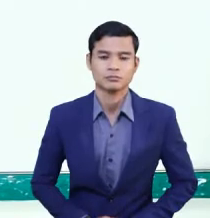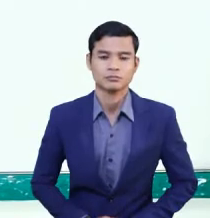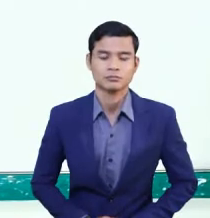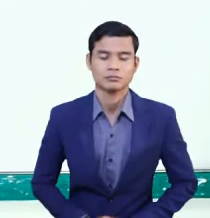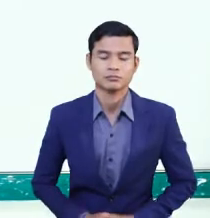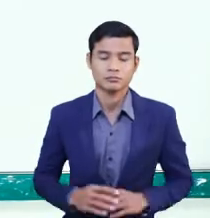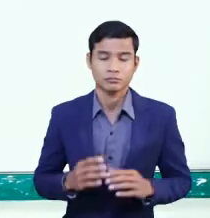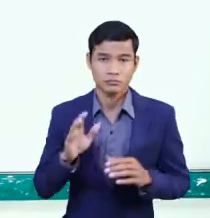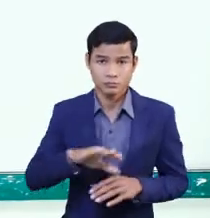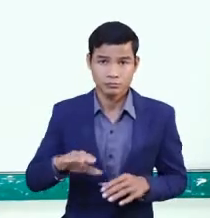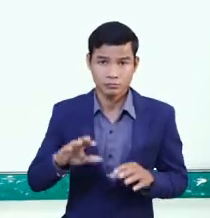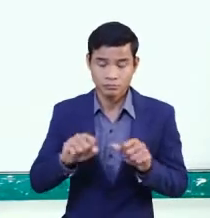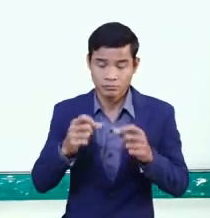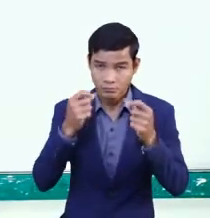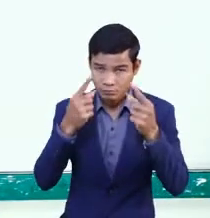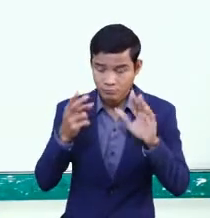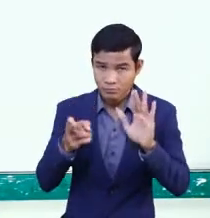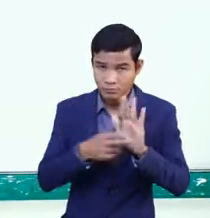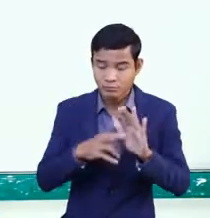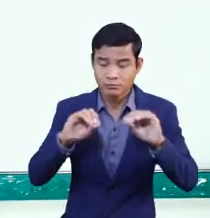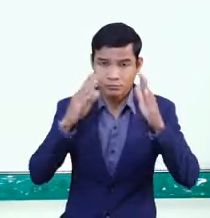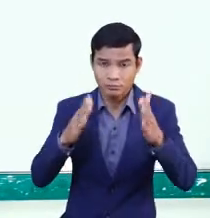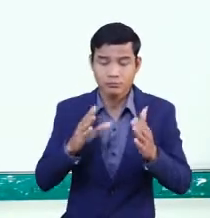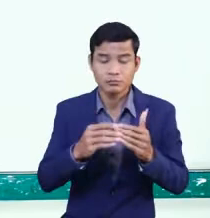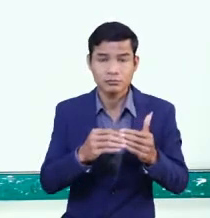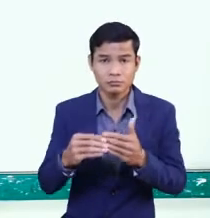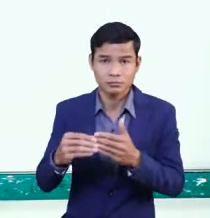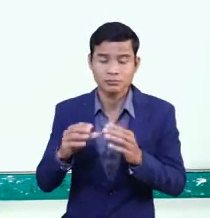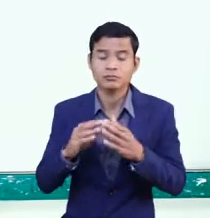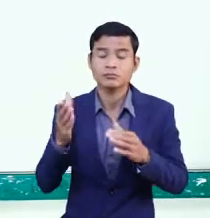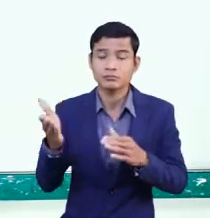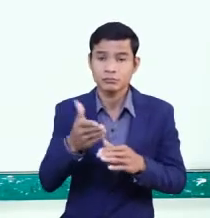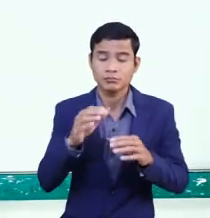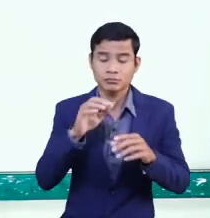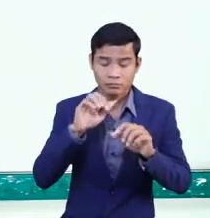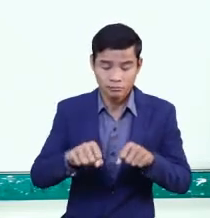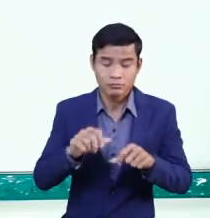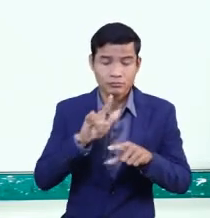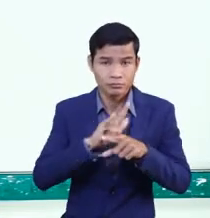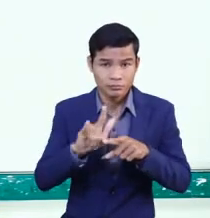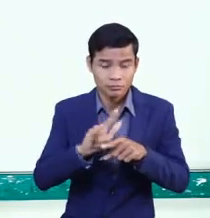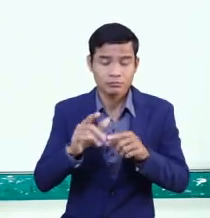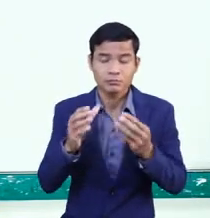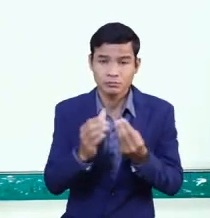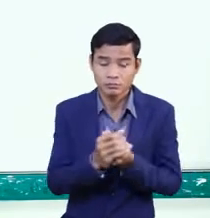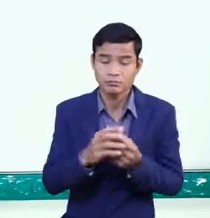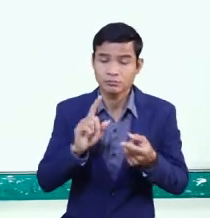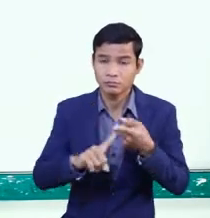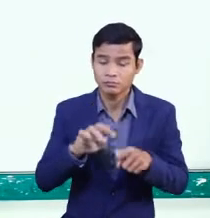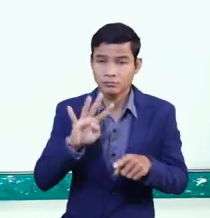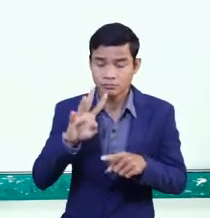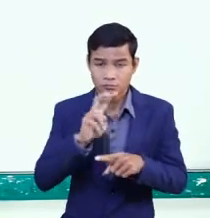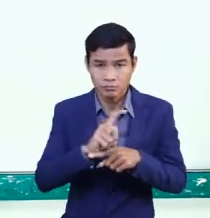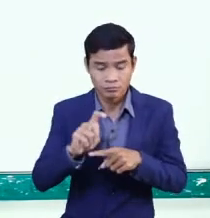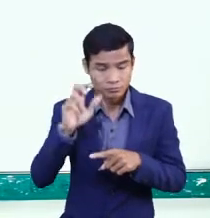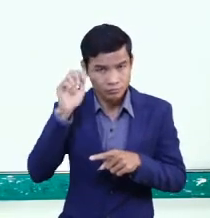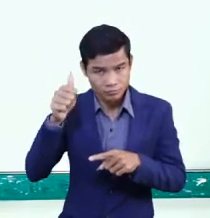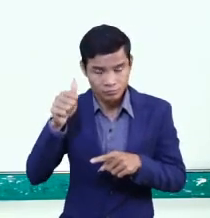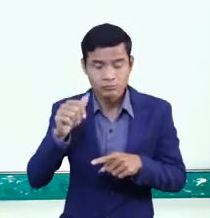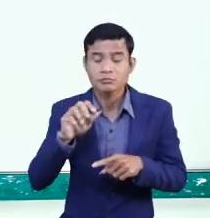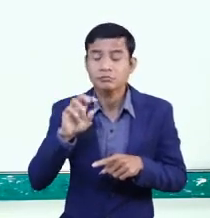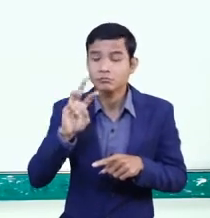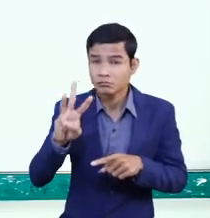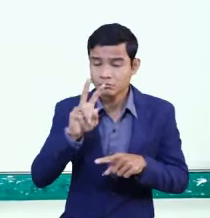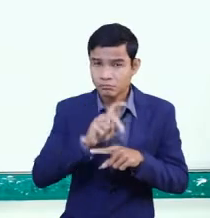អញ្ចឹងដើម្បីឲ្យកូនយល់កាន់តែច្បាស់អ្នកគ្រូនឹងនាំកូនមកធ្វើប្រមាណវិធីដកចាចំនួនដែលមានលេខ4ខ្ទង់និង3ខ្ទង់ដែលមានខ្ចី